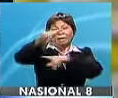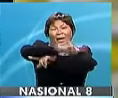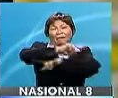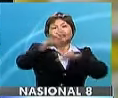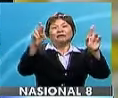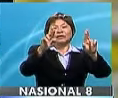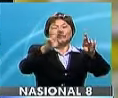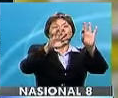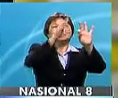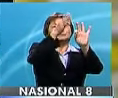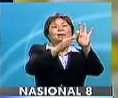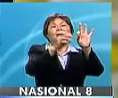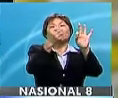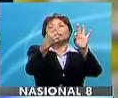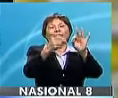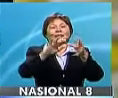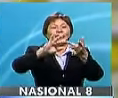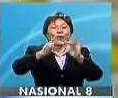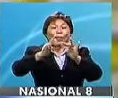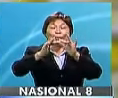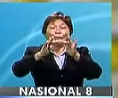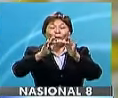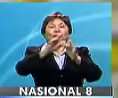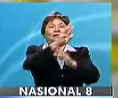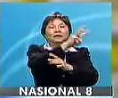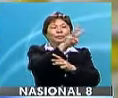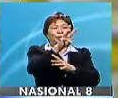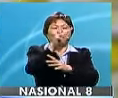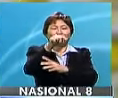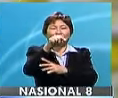9 Disember dengan melayari laman sesawang